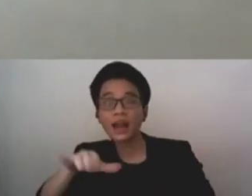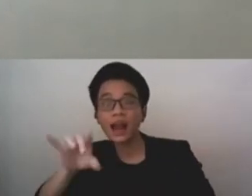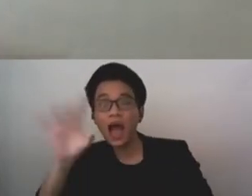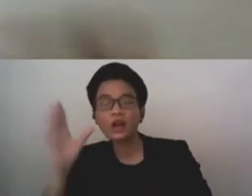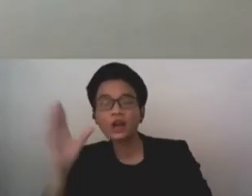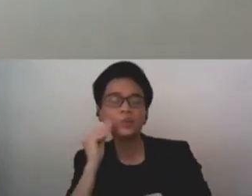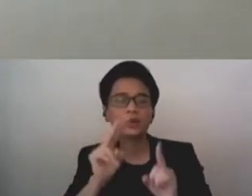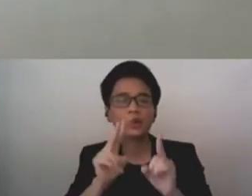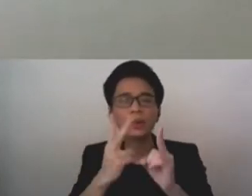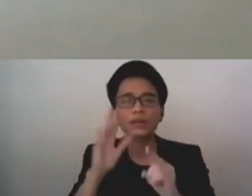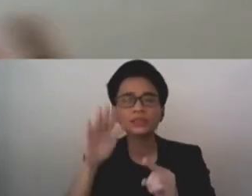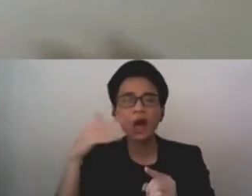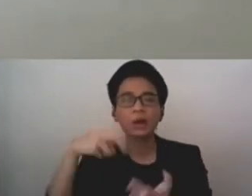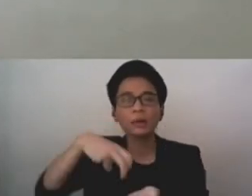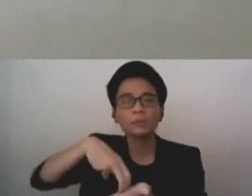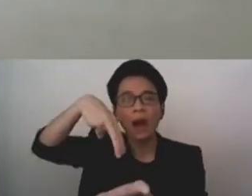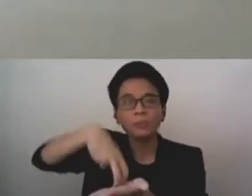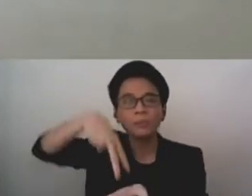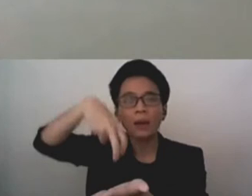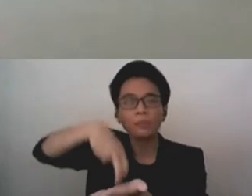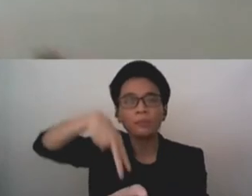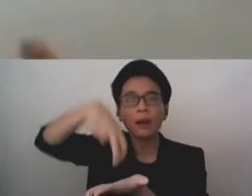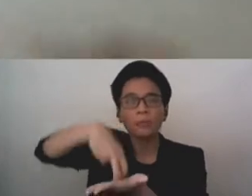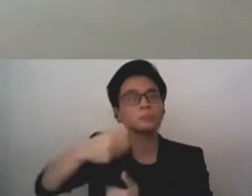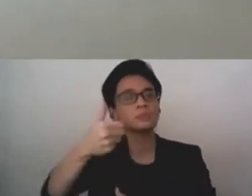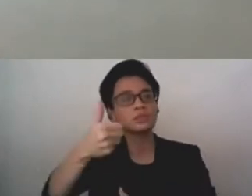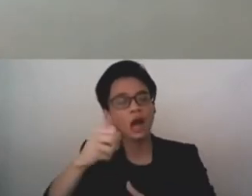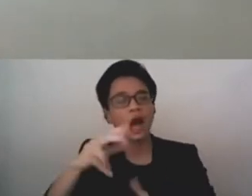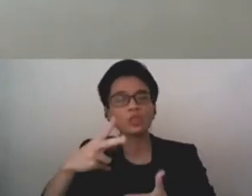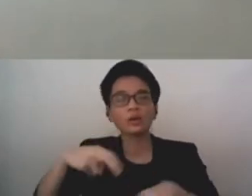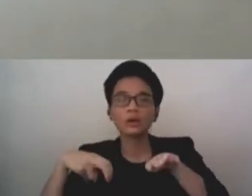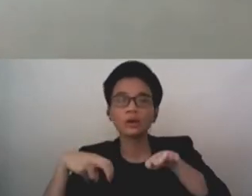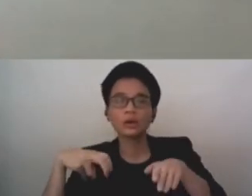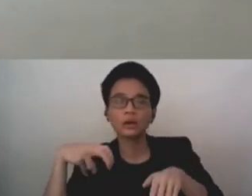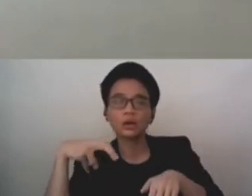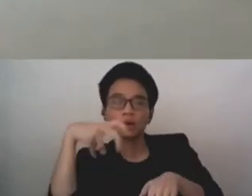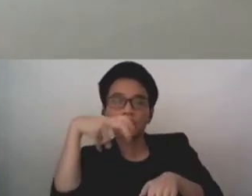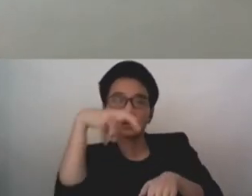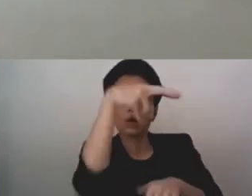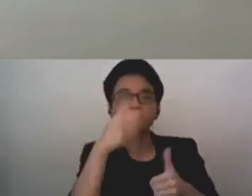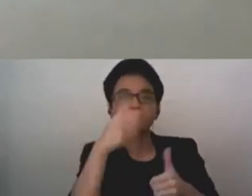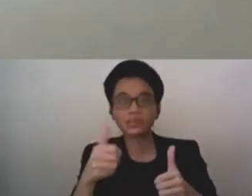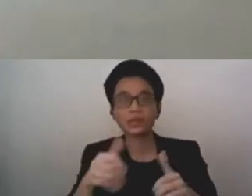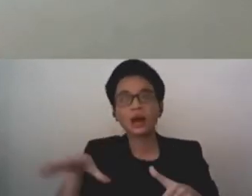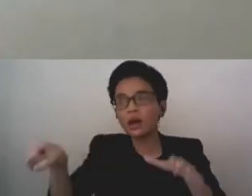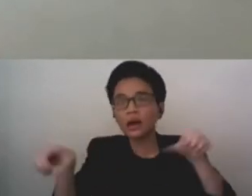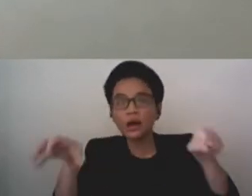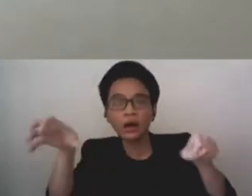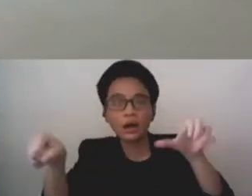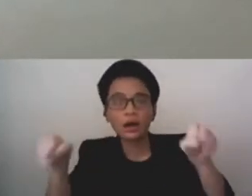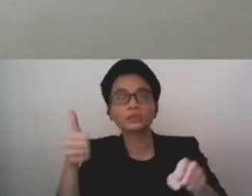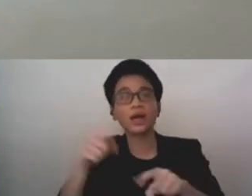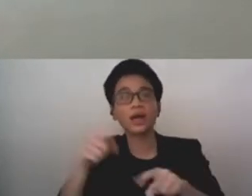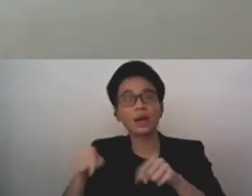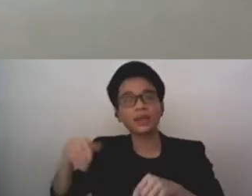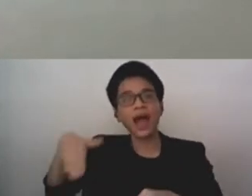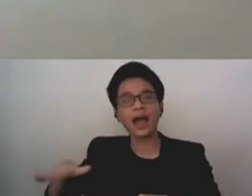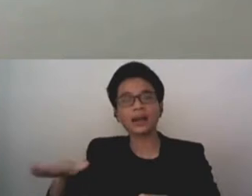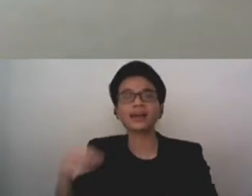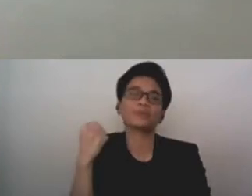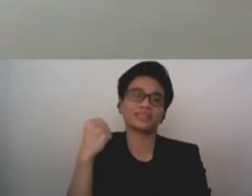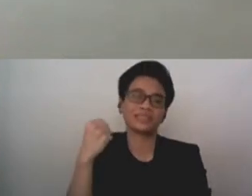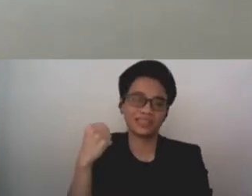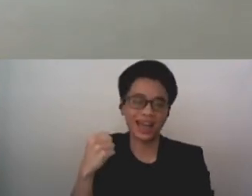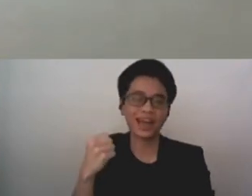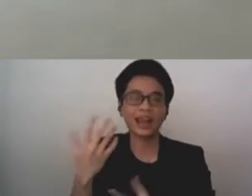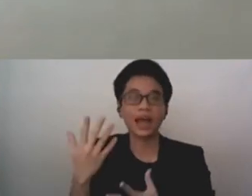12 tahun ini sudah bisa loncat, sudah bisa naik tangga tanpa pegangan, nah itu dia belum bisa. Jadi karena memang kalau di cerebral